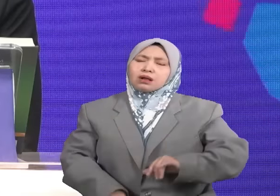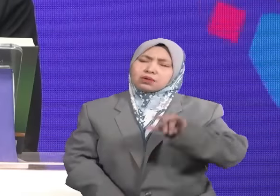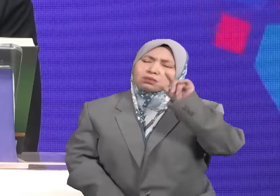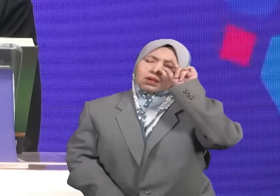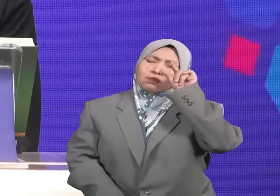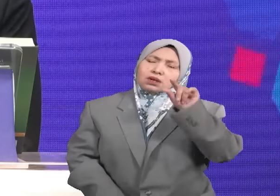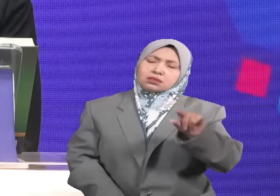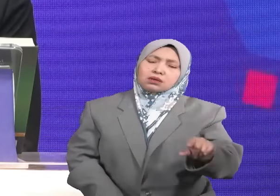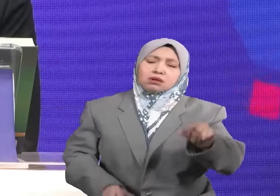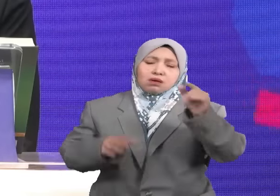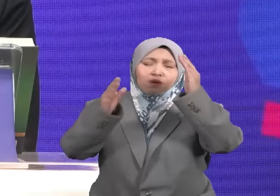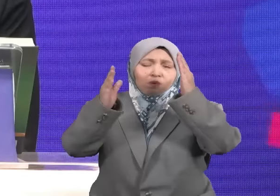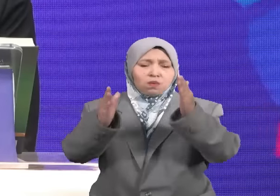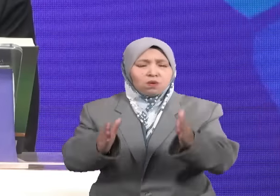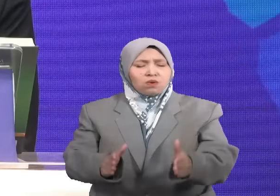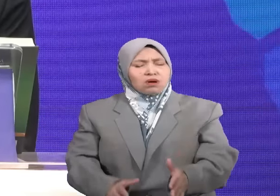ويسخرون من